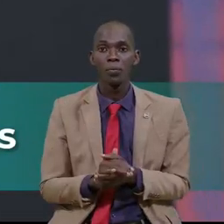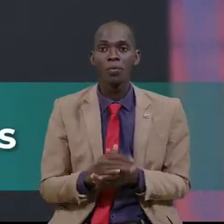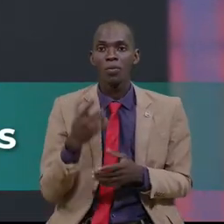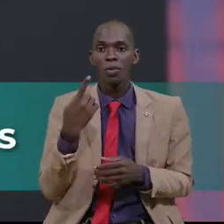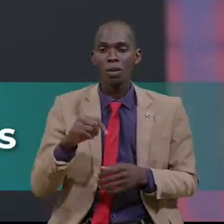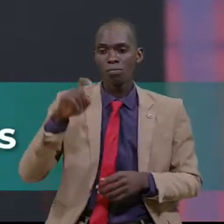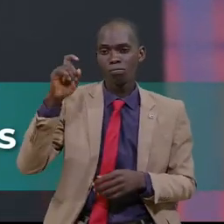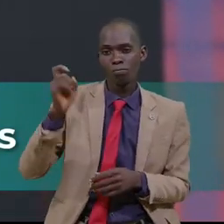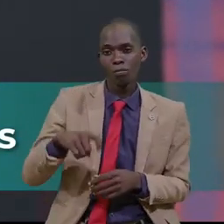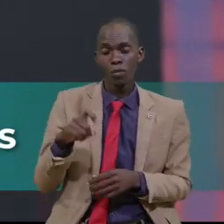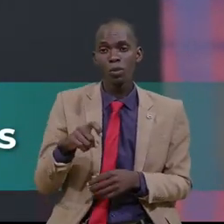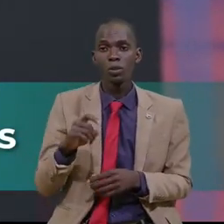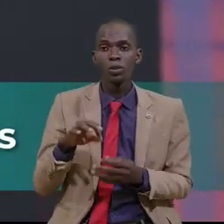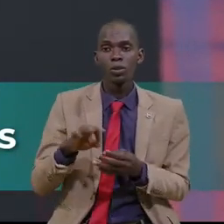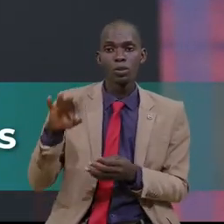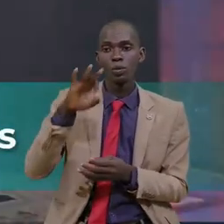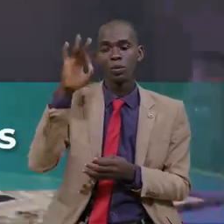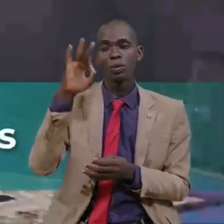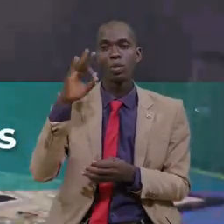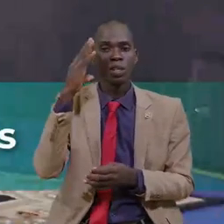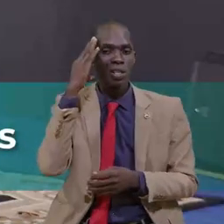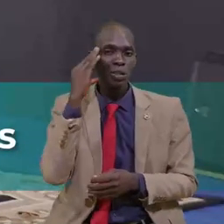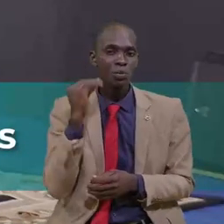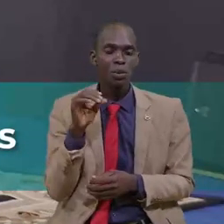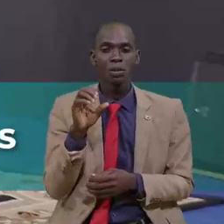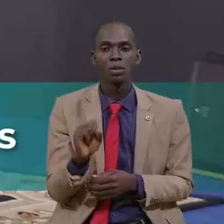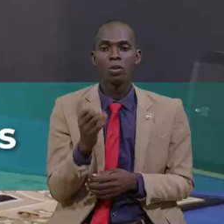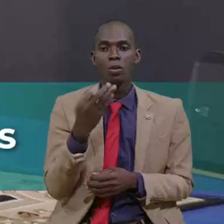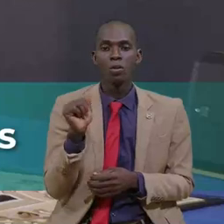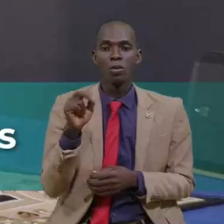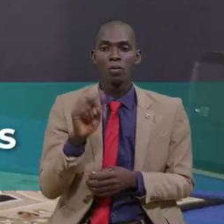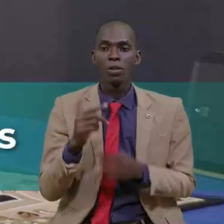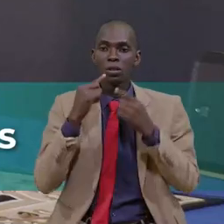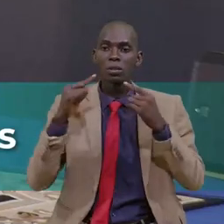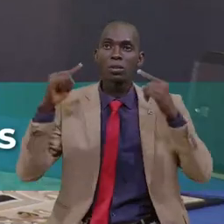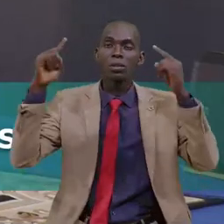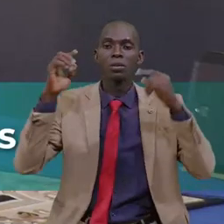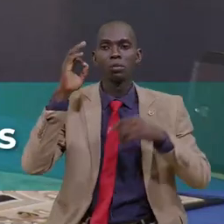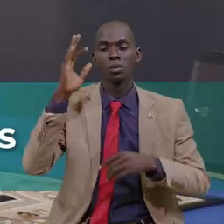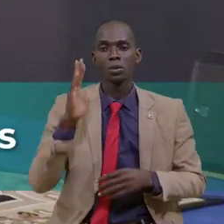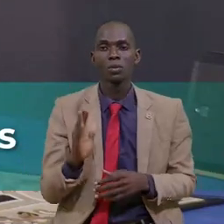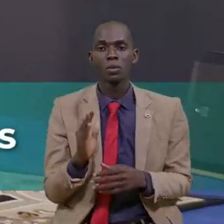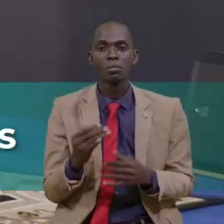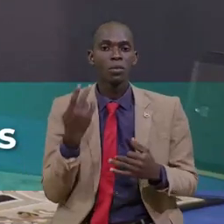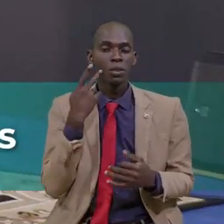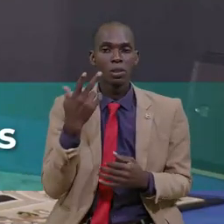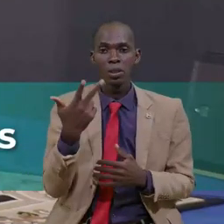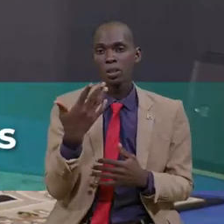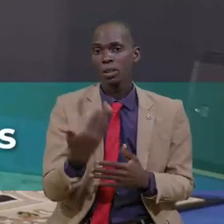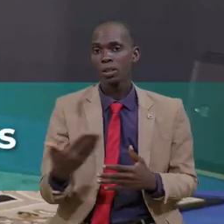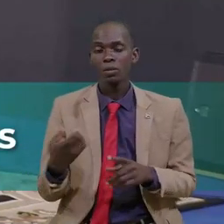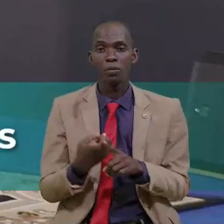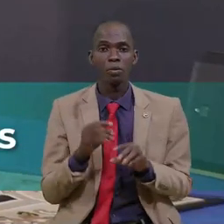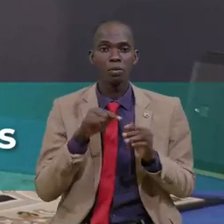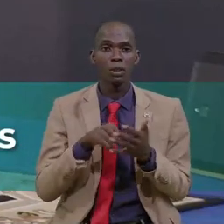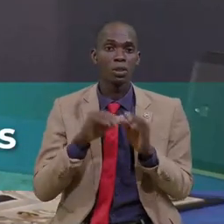excellent ». Les expériences spirituelles obligatoires d'un ministre excellent. Il y a trois points